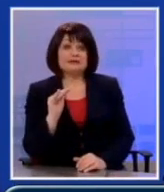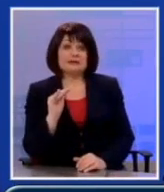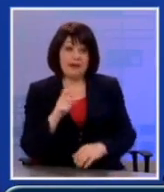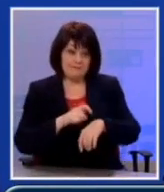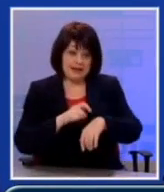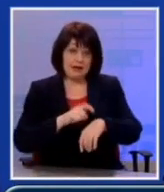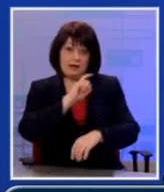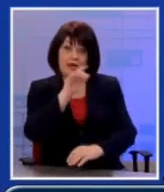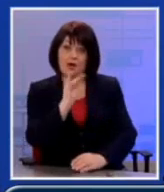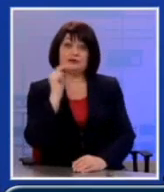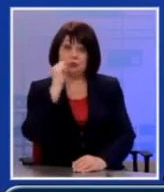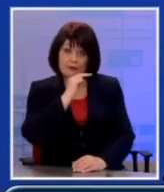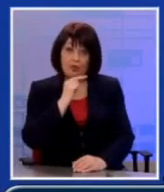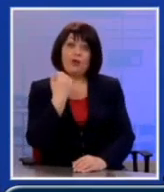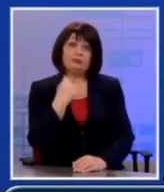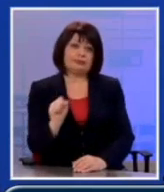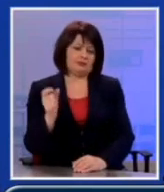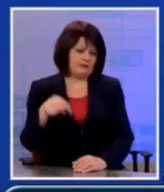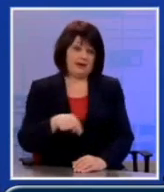επίκαιρη ερώτηση προς τον Πρωθυπουργό.